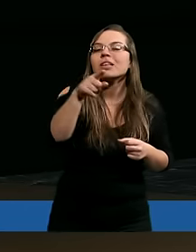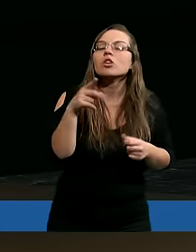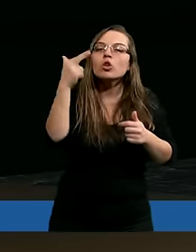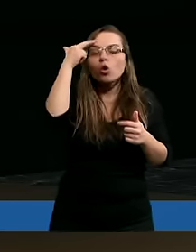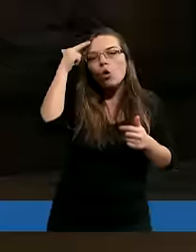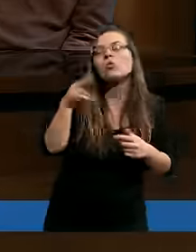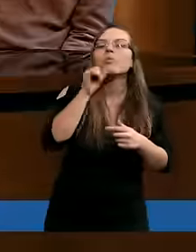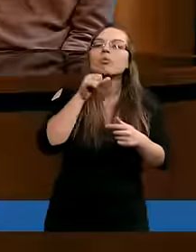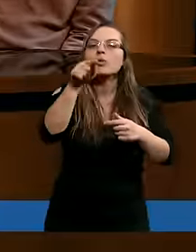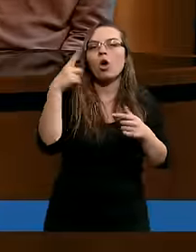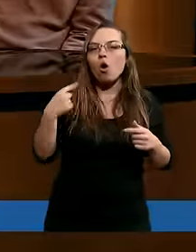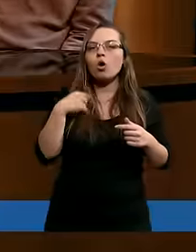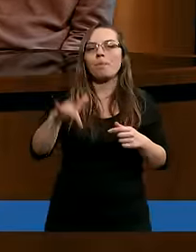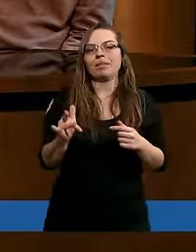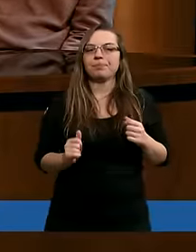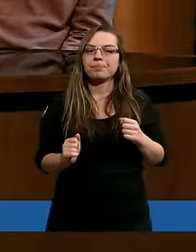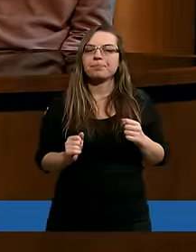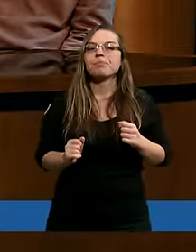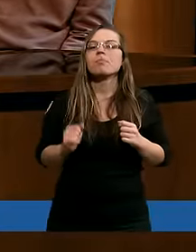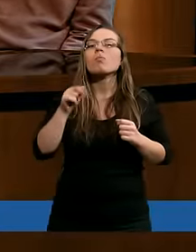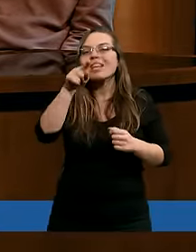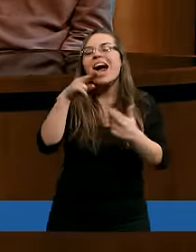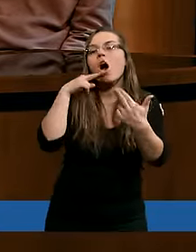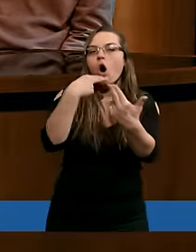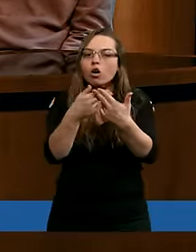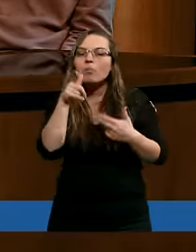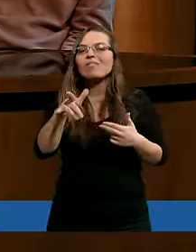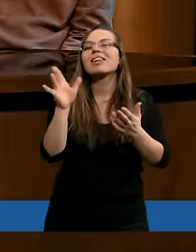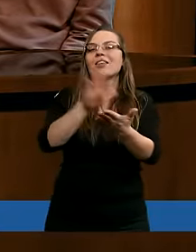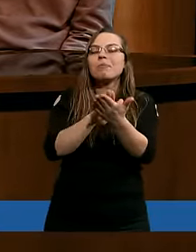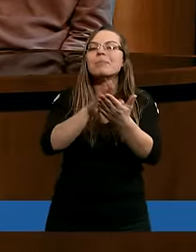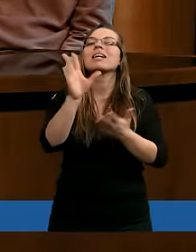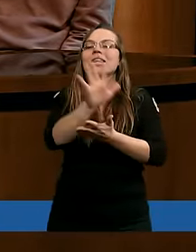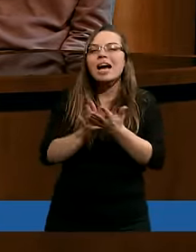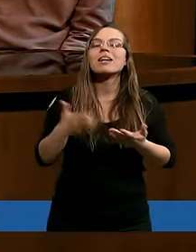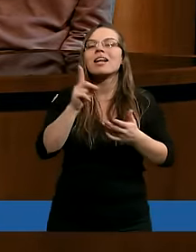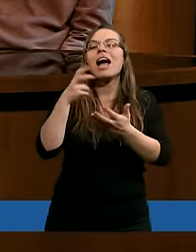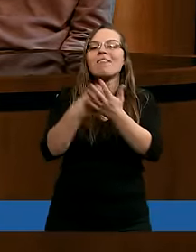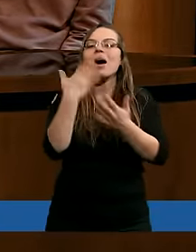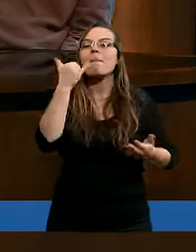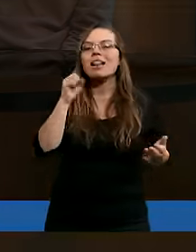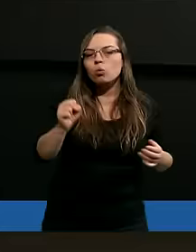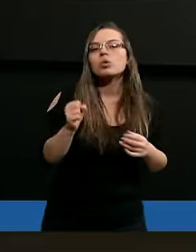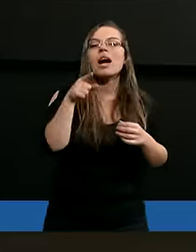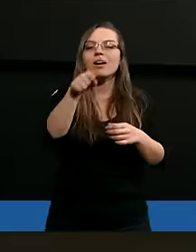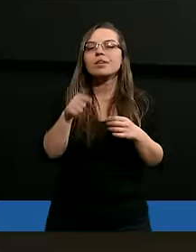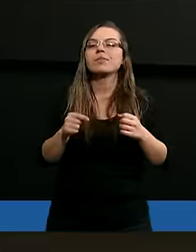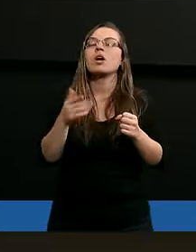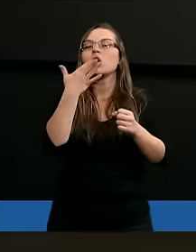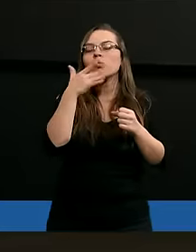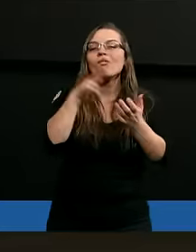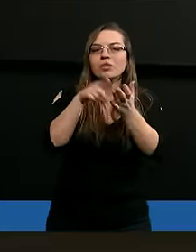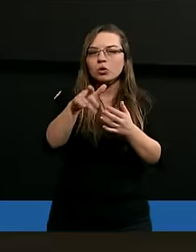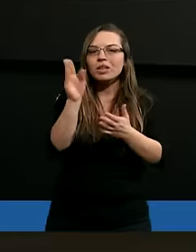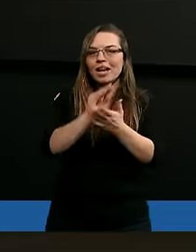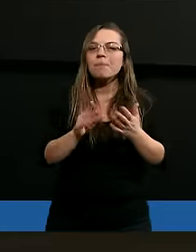nadzieją. Tak, no właśnie dla mnie tutaj odpowiedź z biblijnym tekstem z Ewangelii Mateusza, o tym, co Tomku